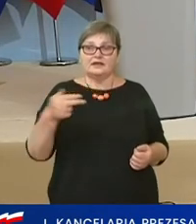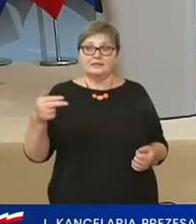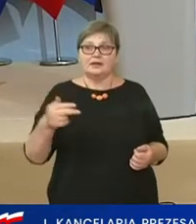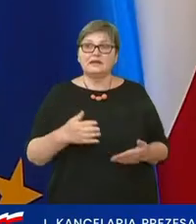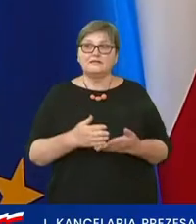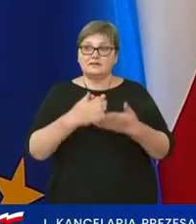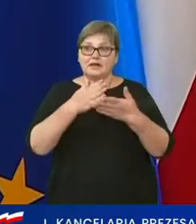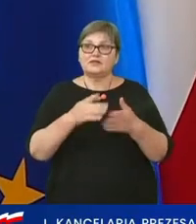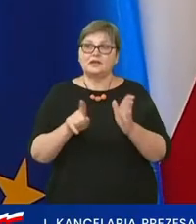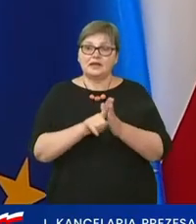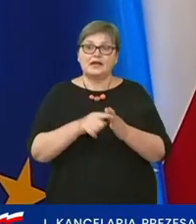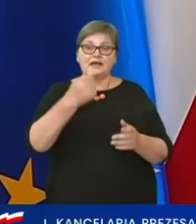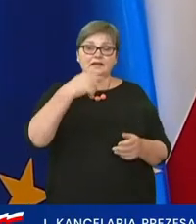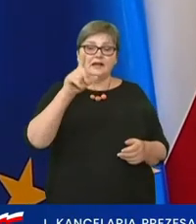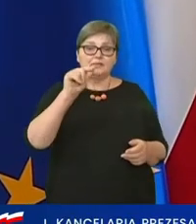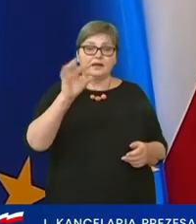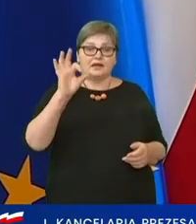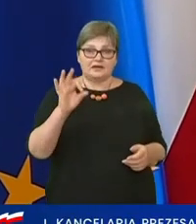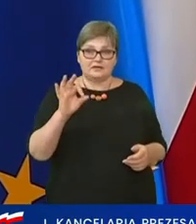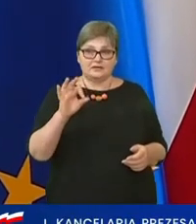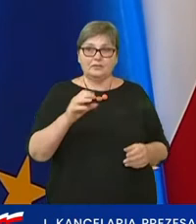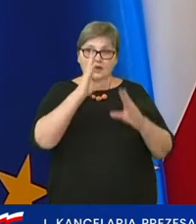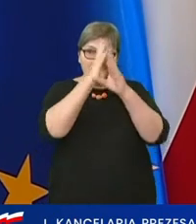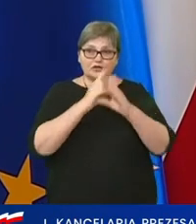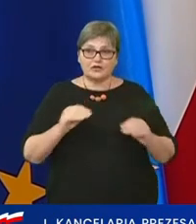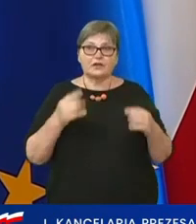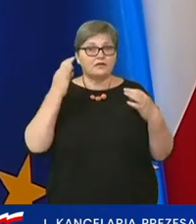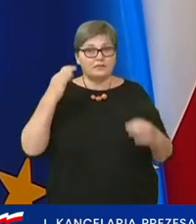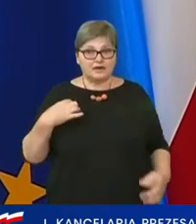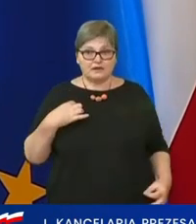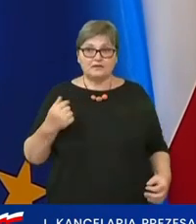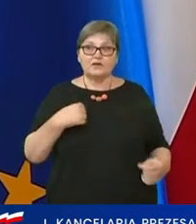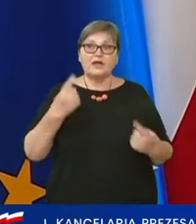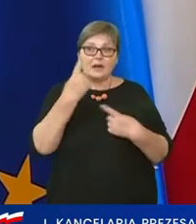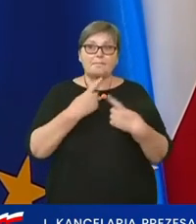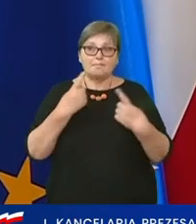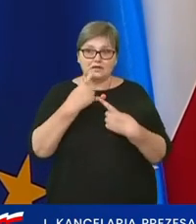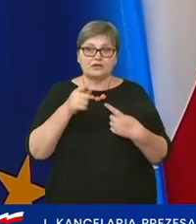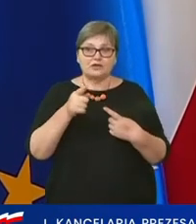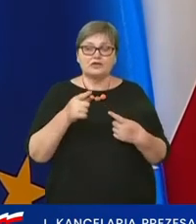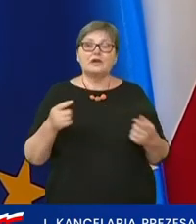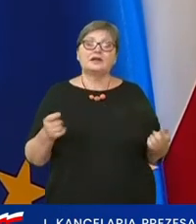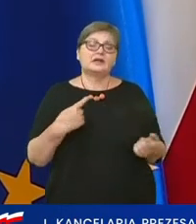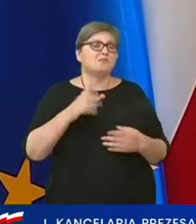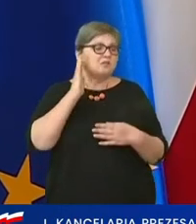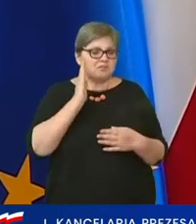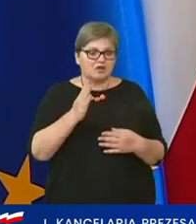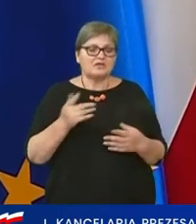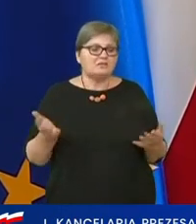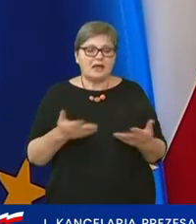adeptów szanowni państwo myślę że takim najprostszym stwierdzeniem